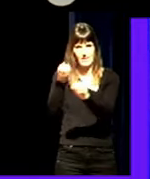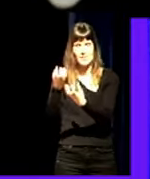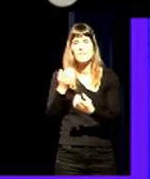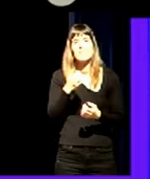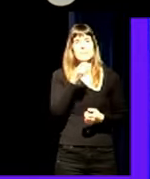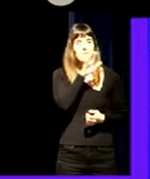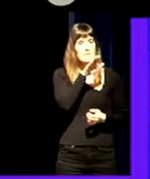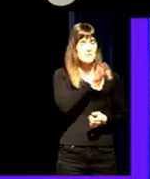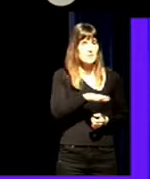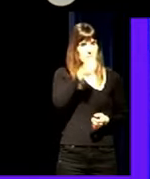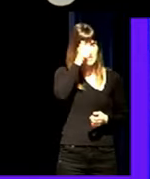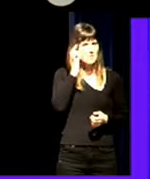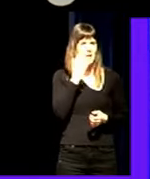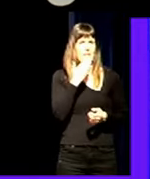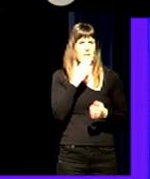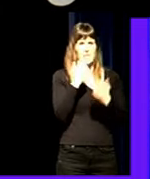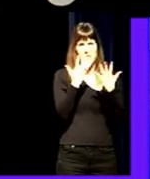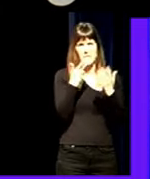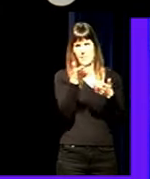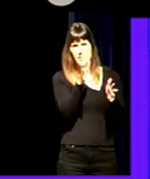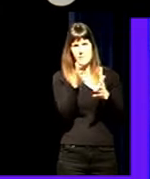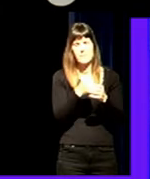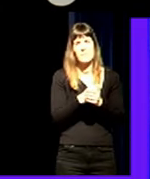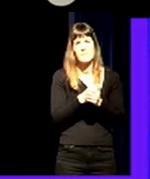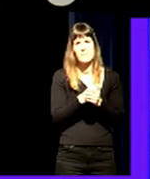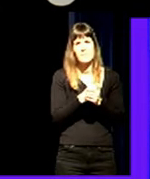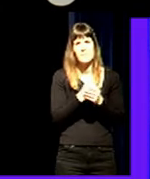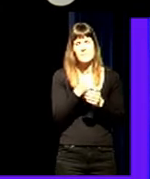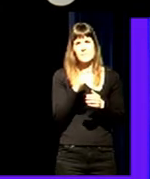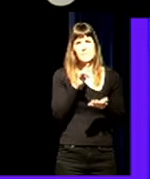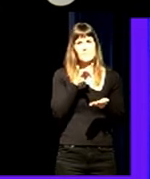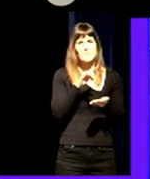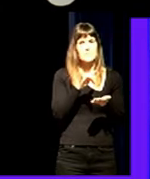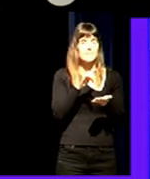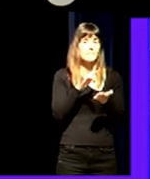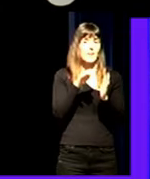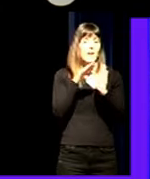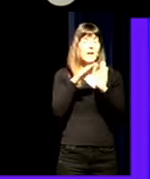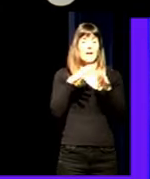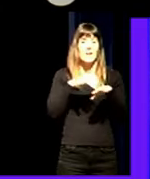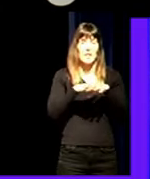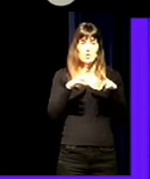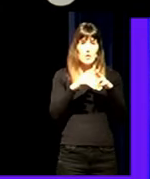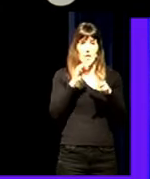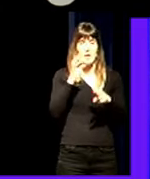adibidez, Instagram eta TikTok izatea, eta zarea, eta haien perfila guztiz, publiko